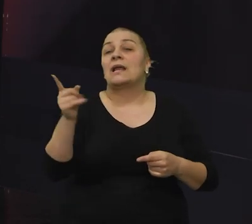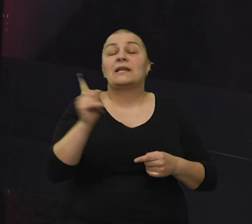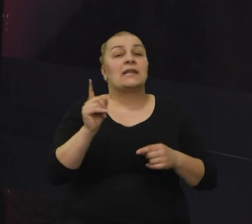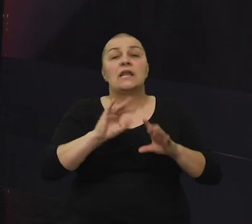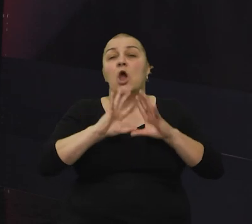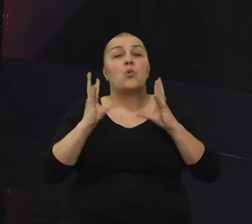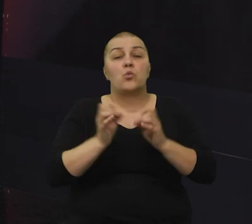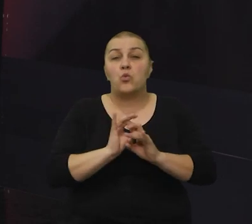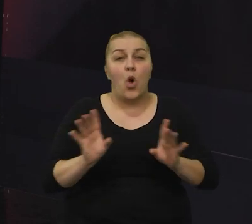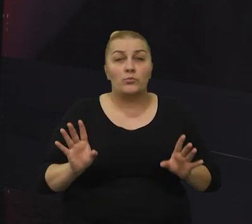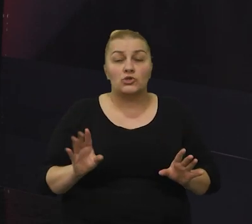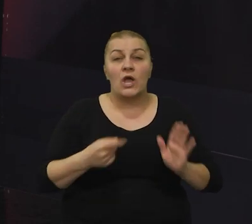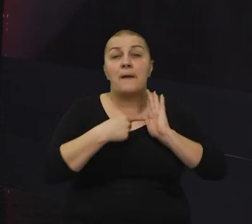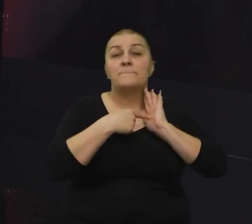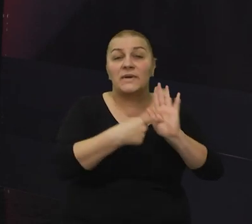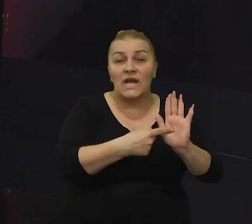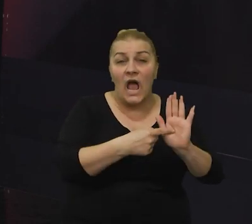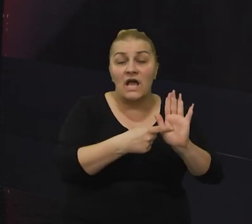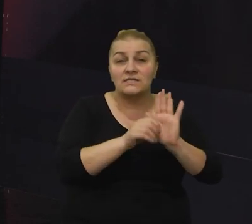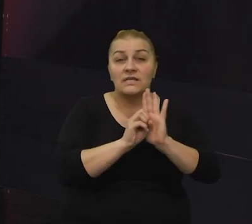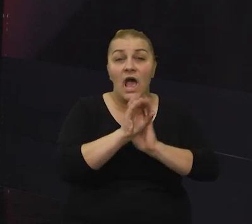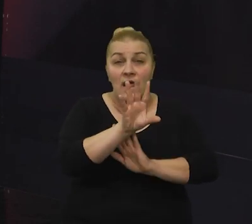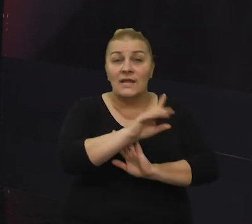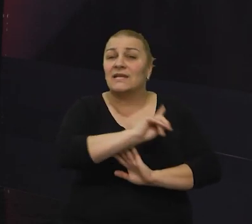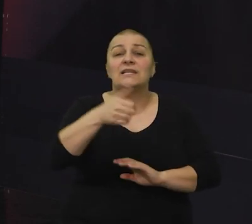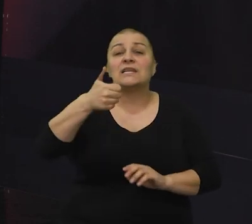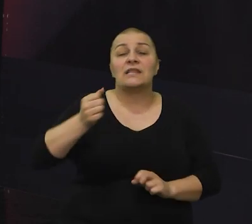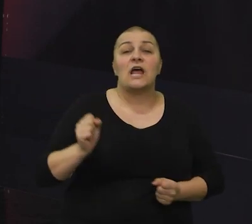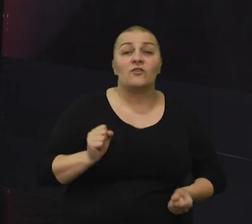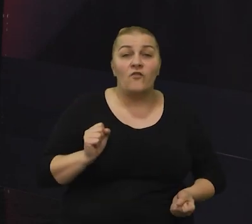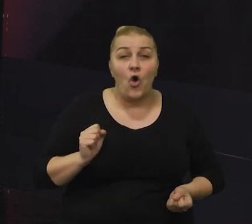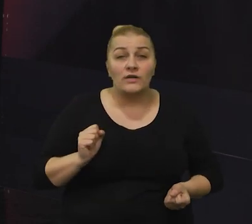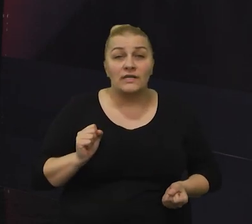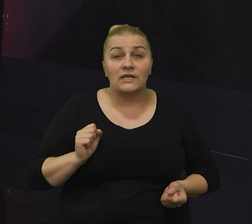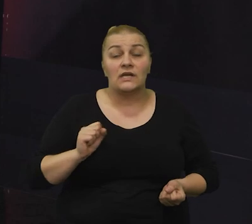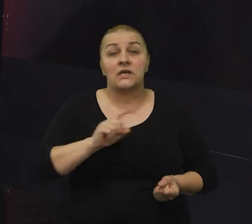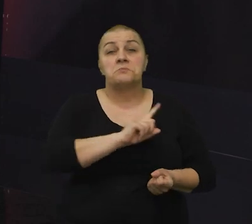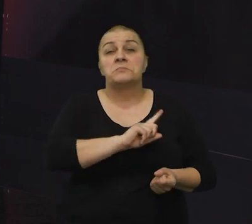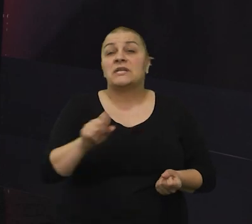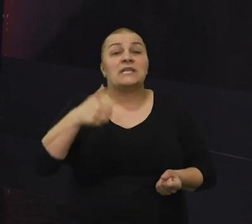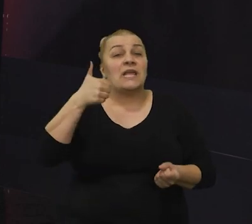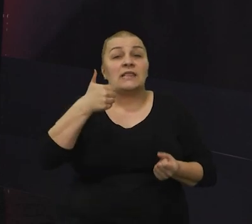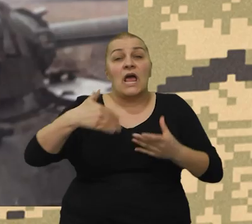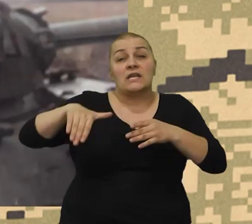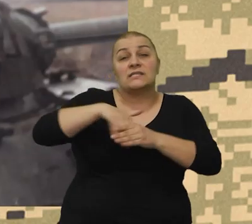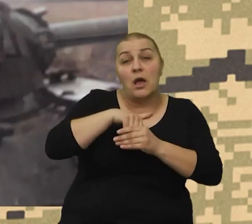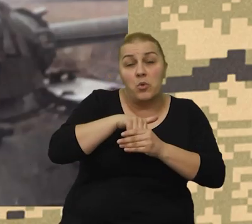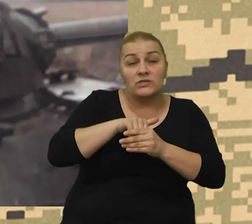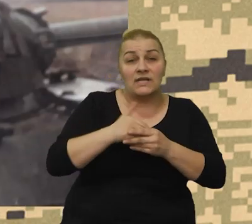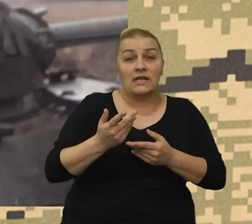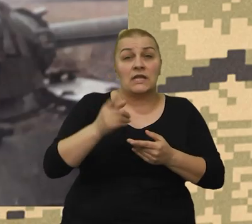nije opće prikazan niti jedan vojnik, niti jedan